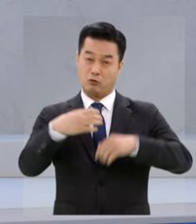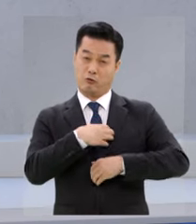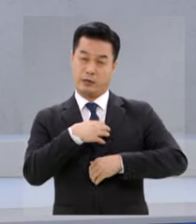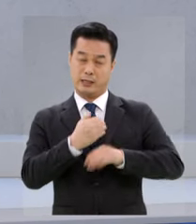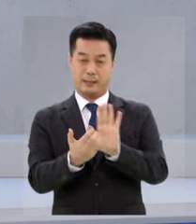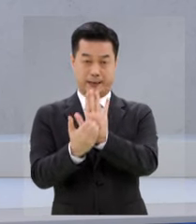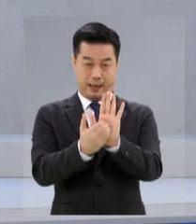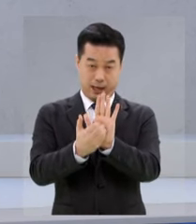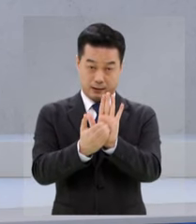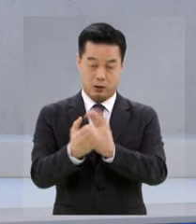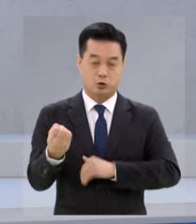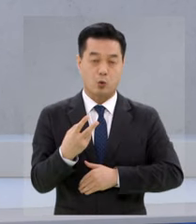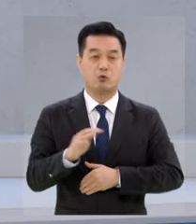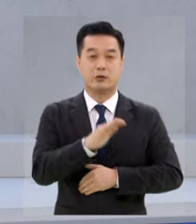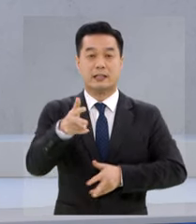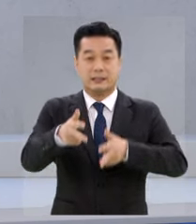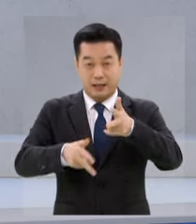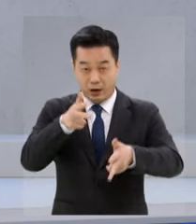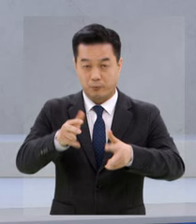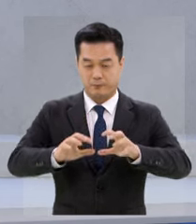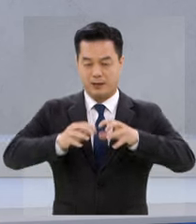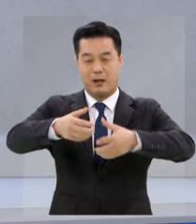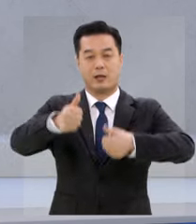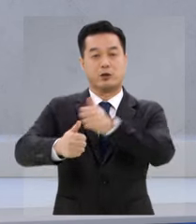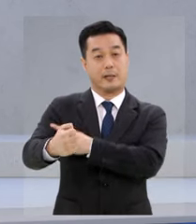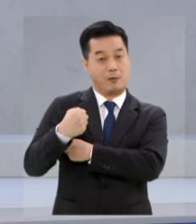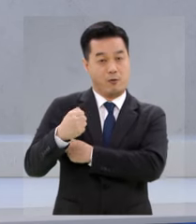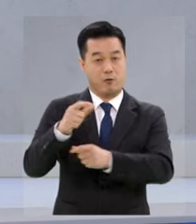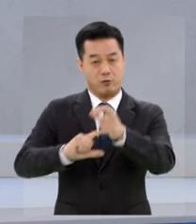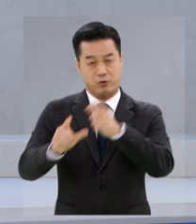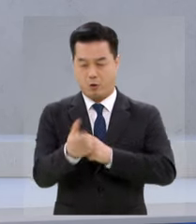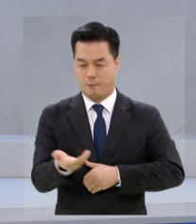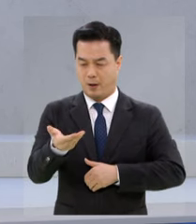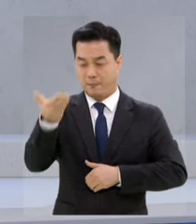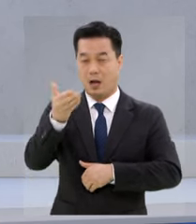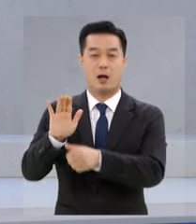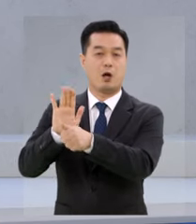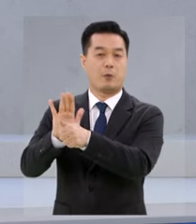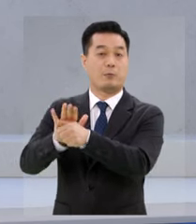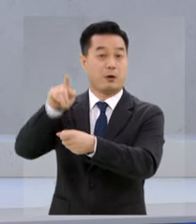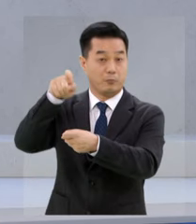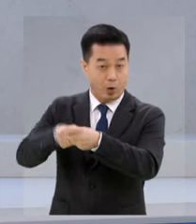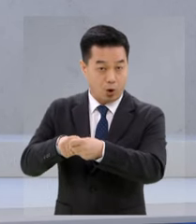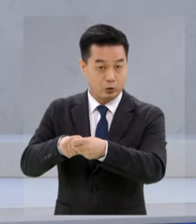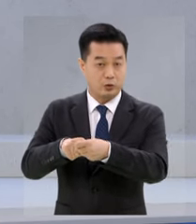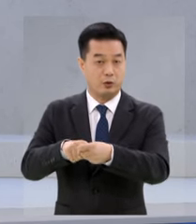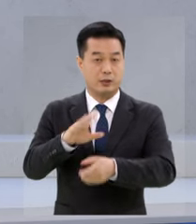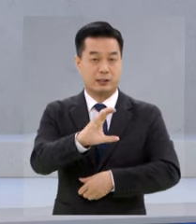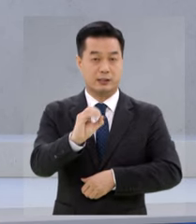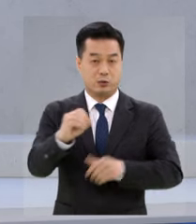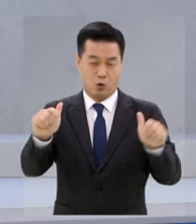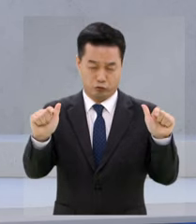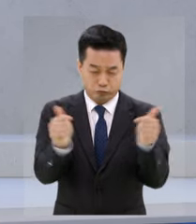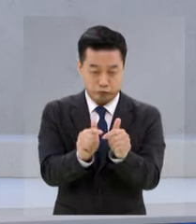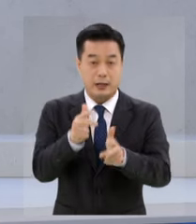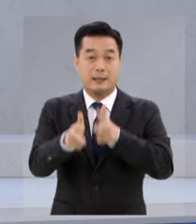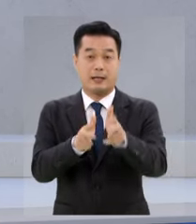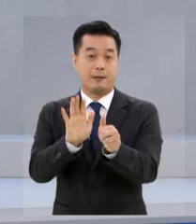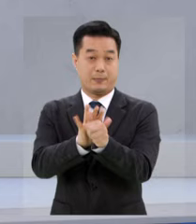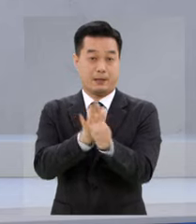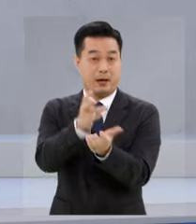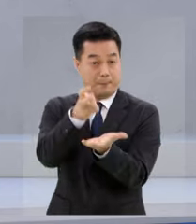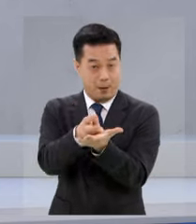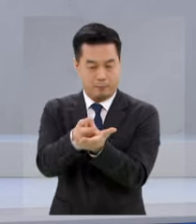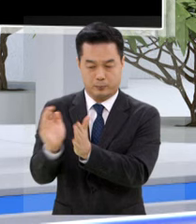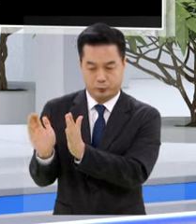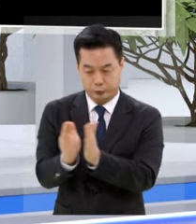아니라 우리 산업의 글로벌 경쟁력 강화에도 보탬이 될 수 있도록 탄소중립 산업을 지원하는 법 제도도 든든히